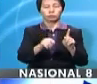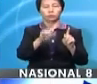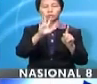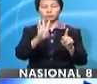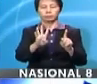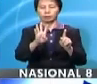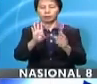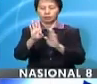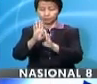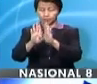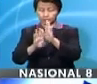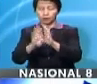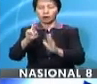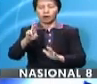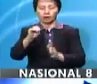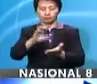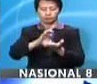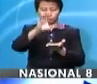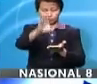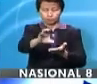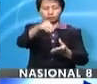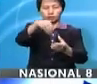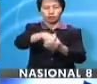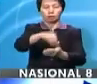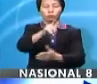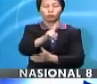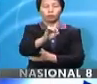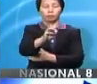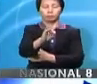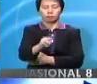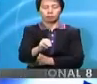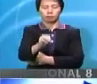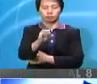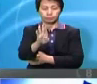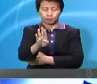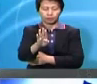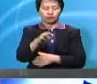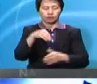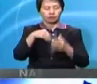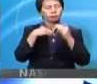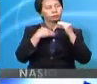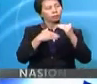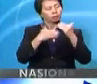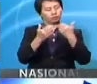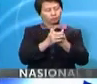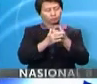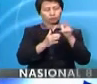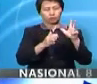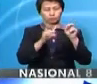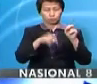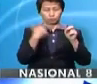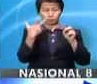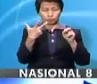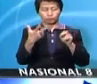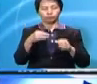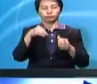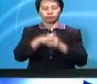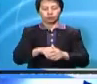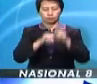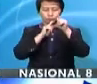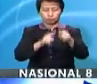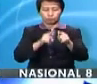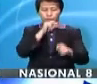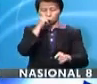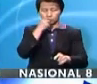1.4 bilion ringgit pelaburan dalam 1MDB setakat 31 Mac lalu. Dalam jawapan bertulis di Dewan Rakyat, Datuk Seri Najib